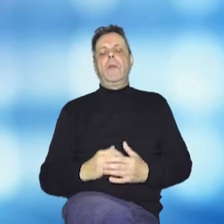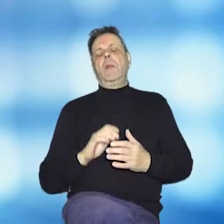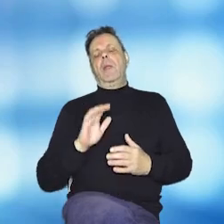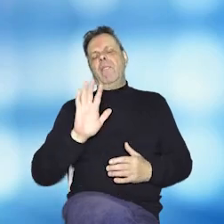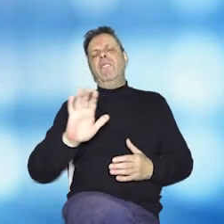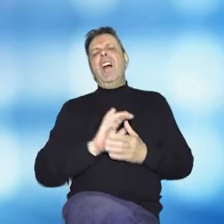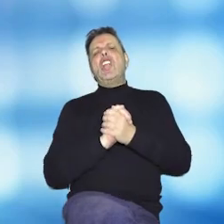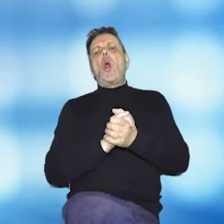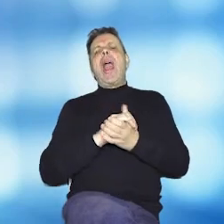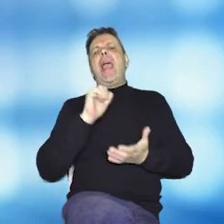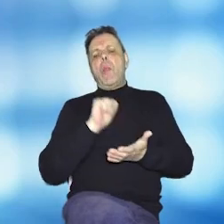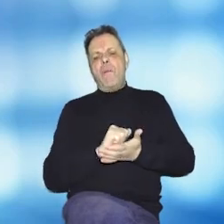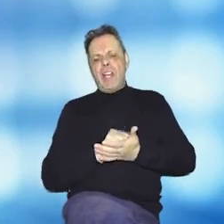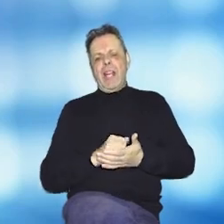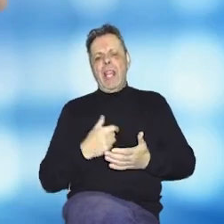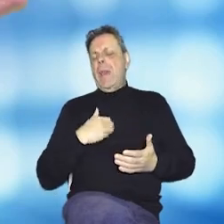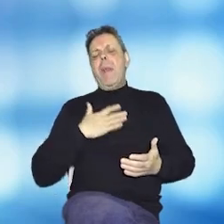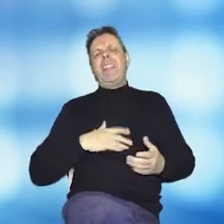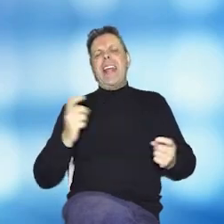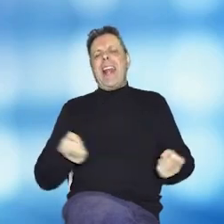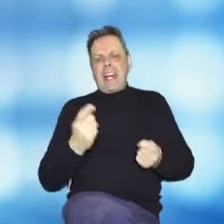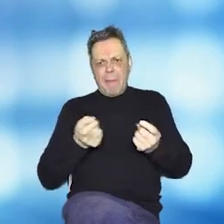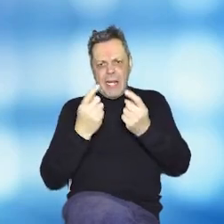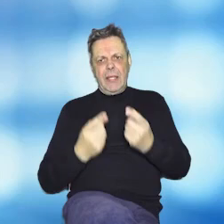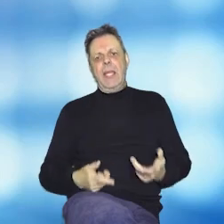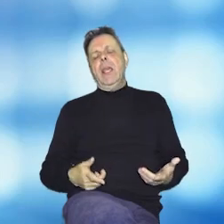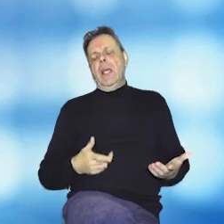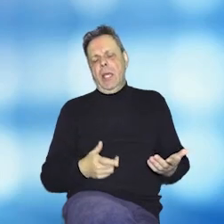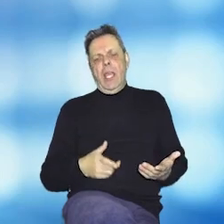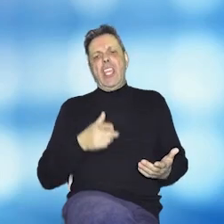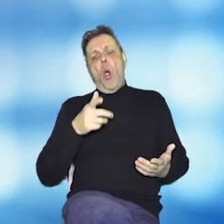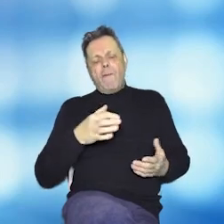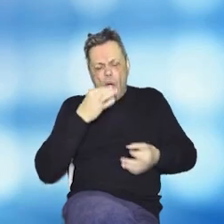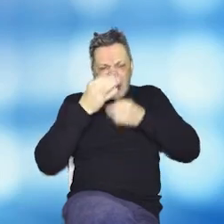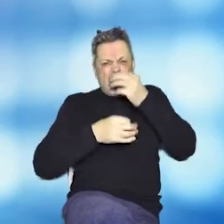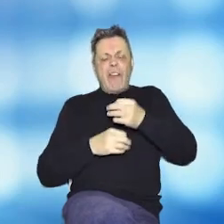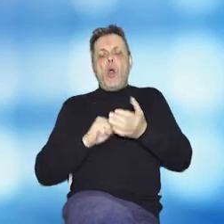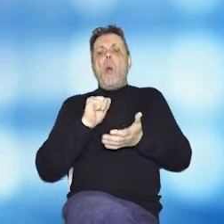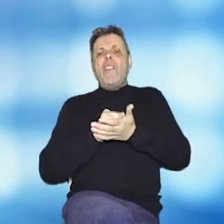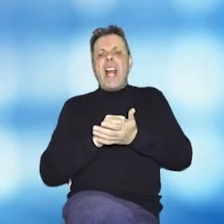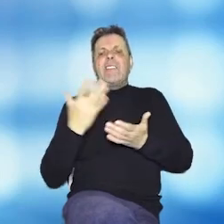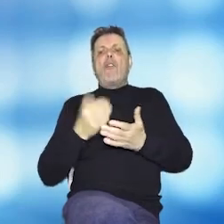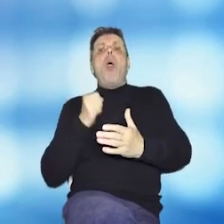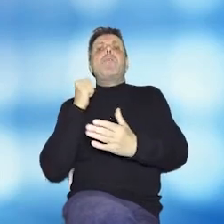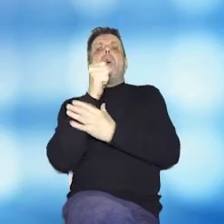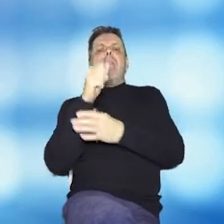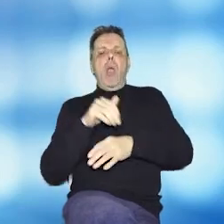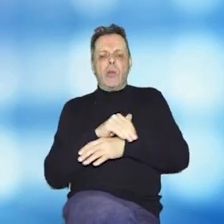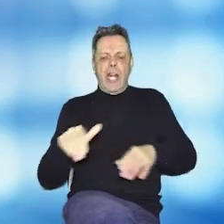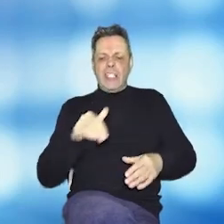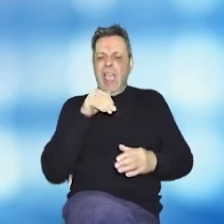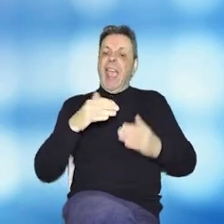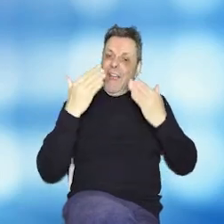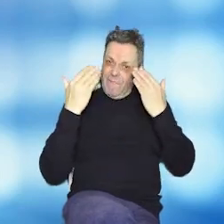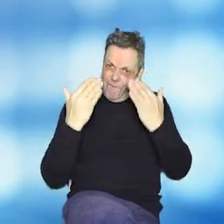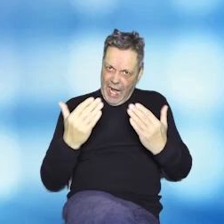Kolega vaše, da sad ne reklamirano, ima ovo istraživačko novinarstvo koje zaista probijaju granice i hvala